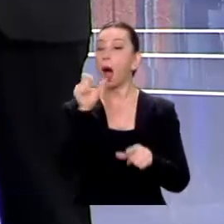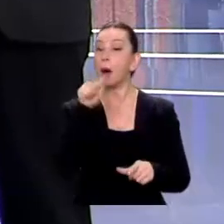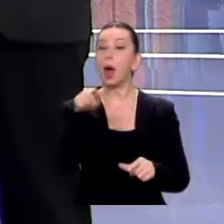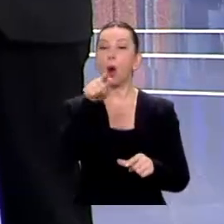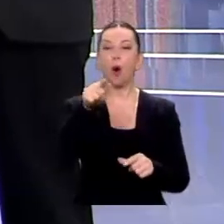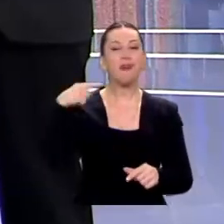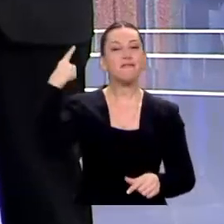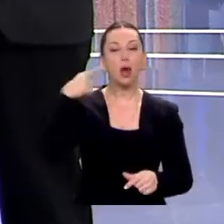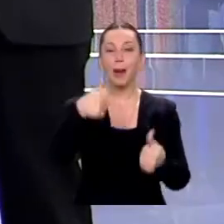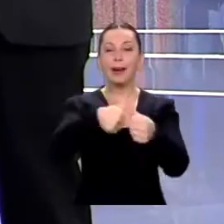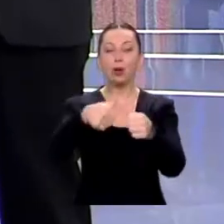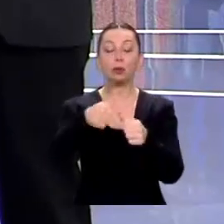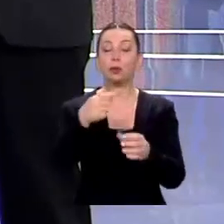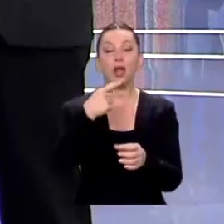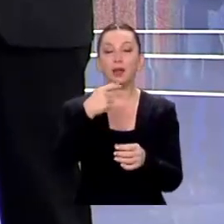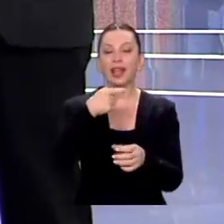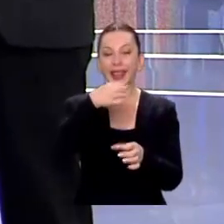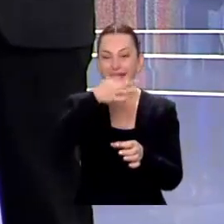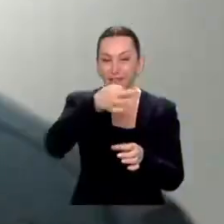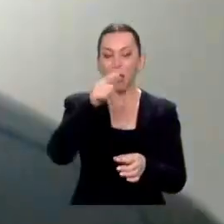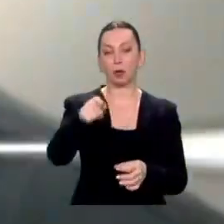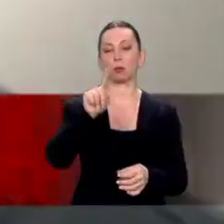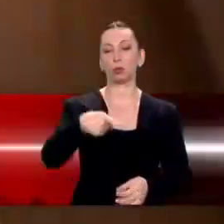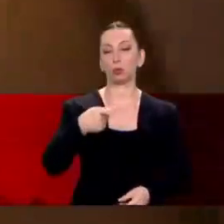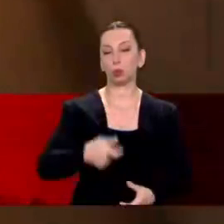o fenomen çiftin ifadesine ulaştı.